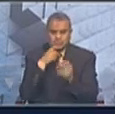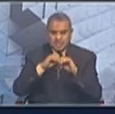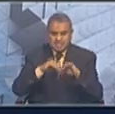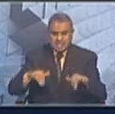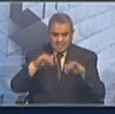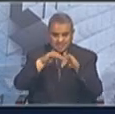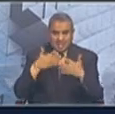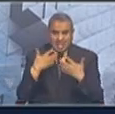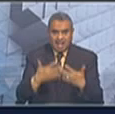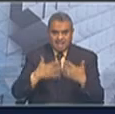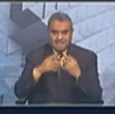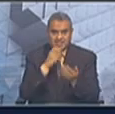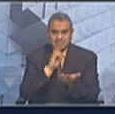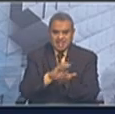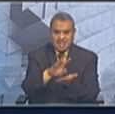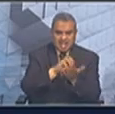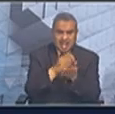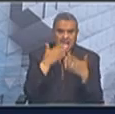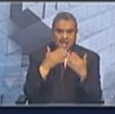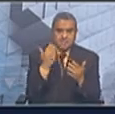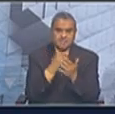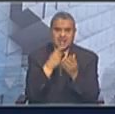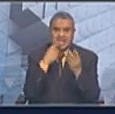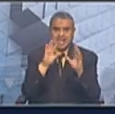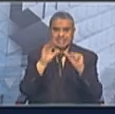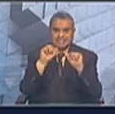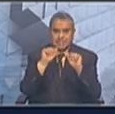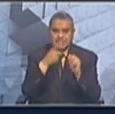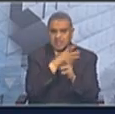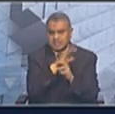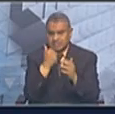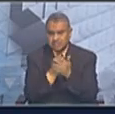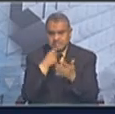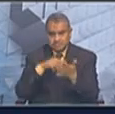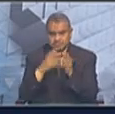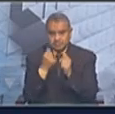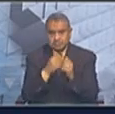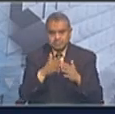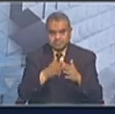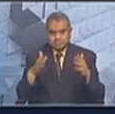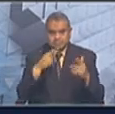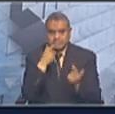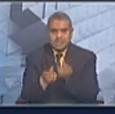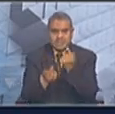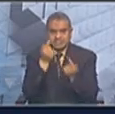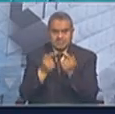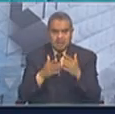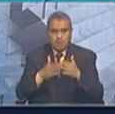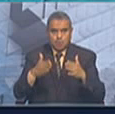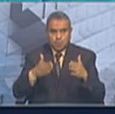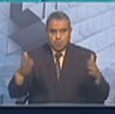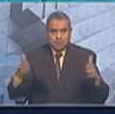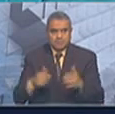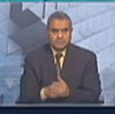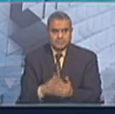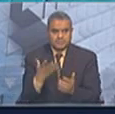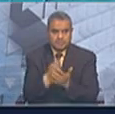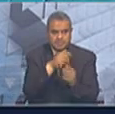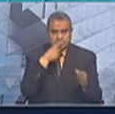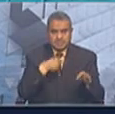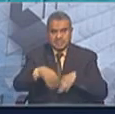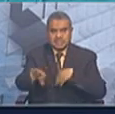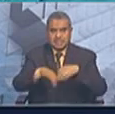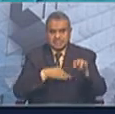في ترشيد استخدام المياه والسماد ويساعد على التوسع في الرقعه الزراعيه. طبعا سياسه وزاره